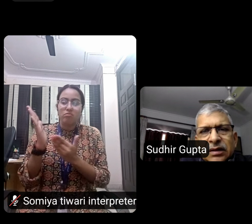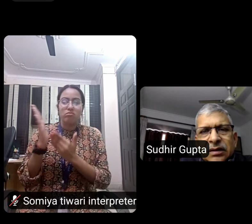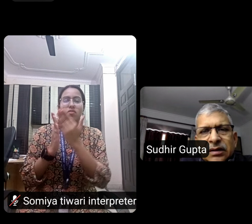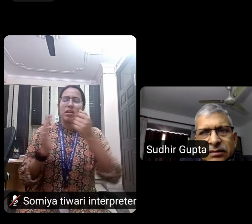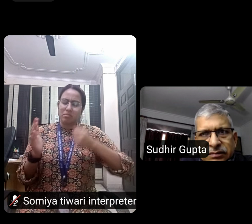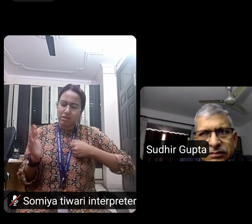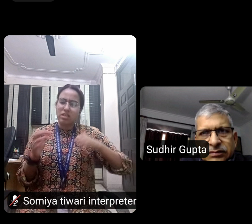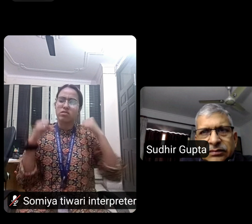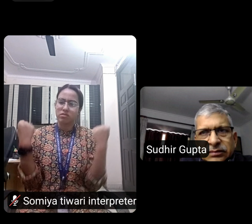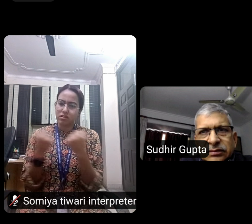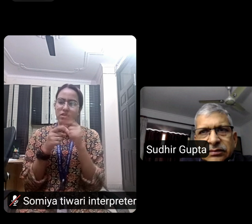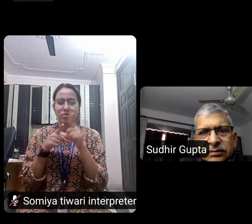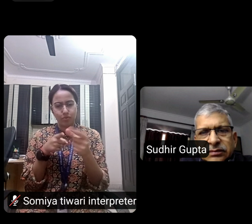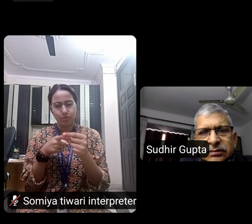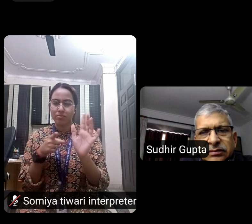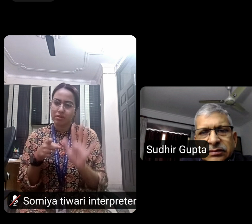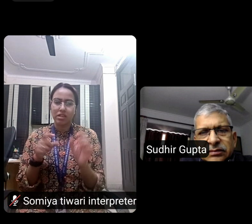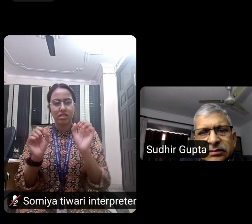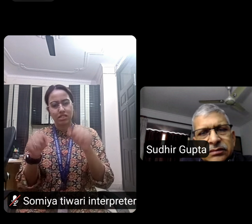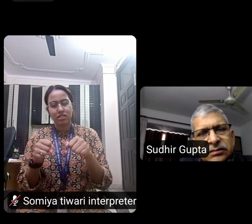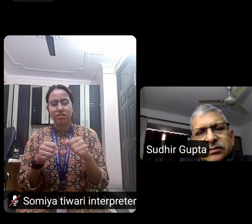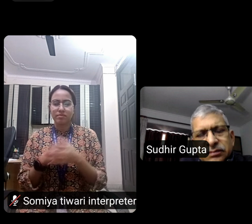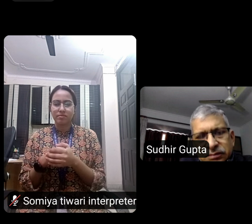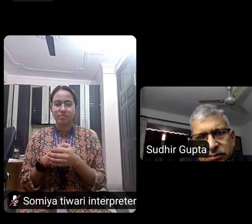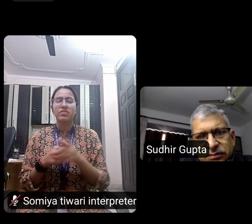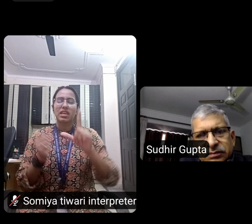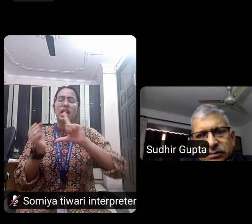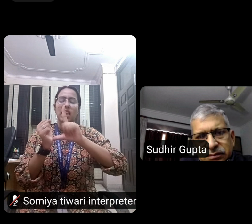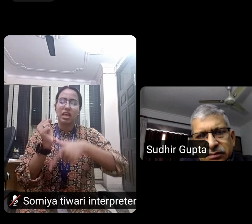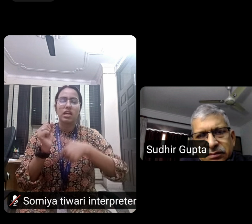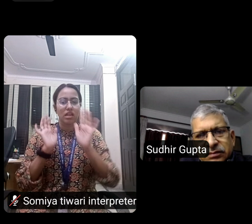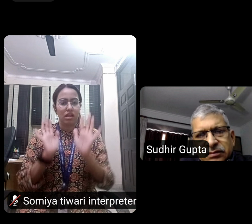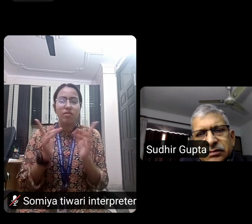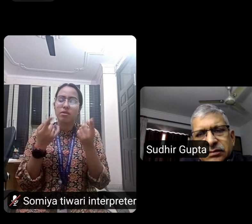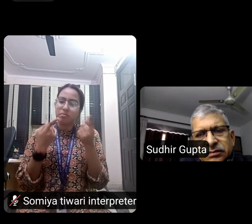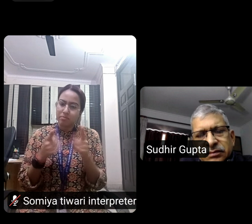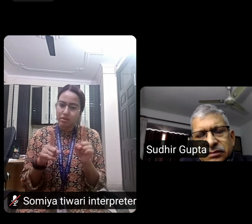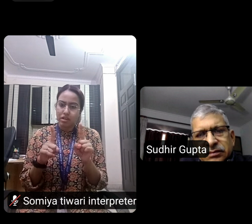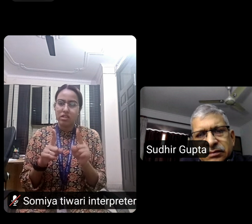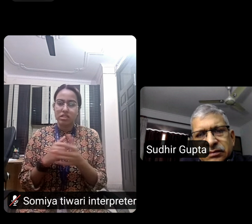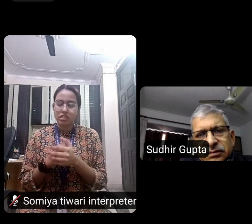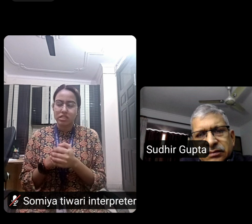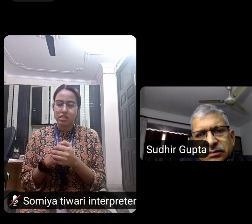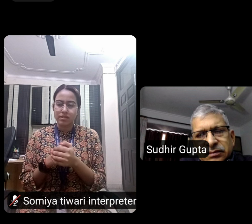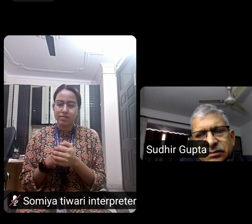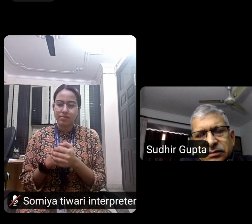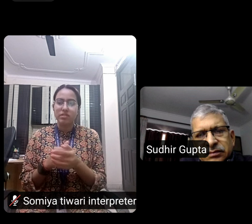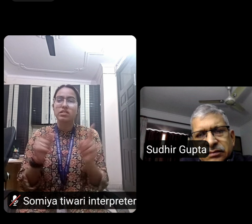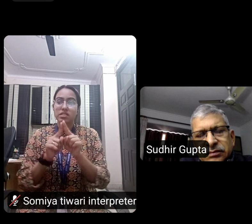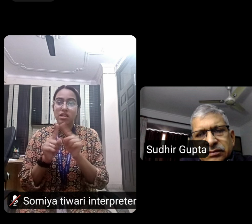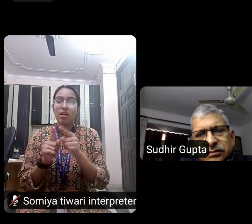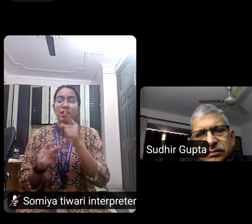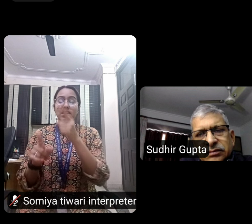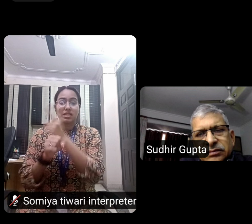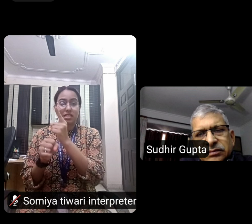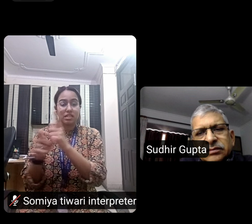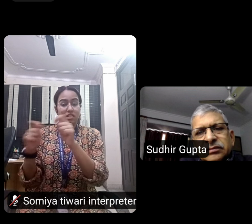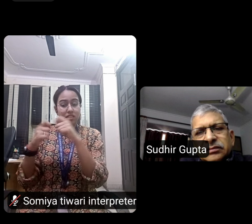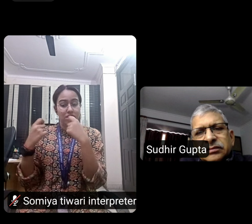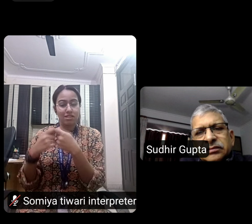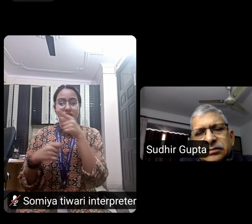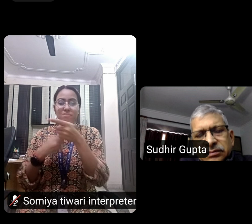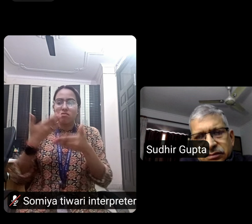रहे, डाउन बच्चे तो है सर, डाउन सिंड्रोम बच्चा है, डिले तो है, लेकिन वेयर एज ये दो थेरेपिस्ट हम लोग को जो गाइडेंस